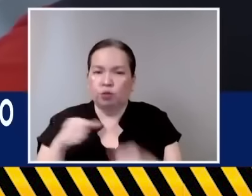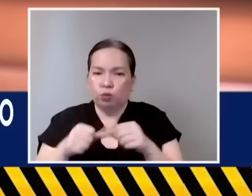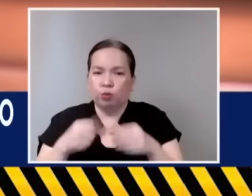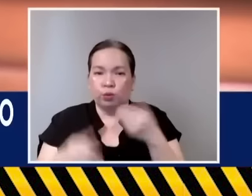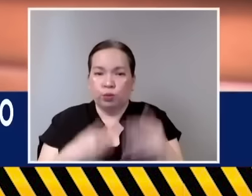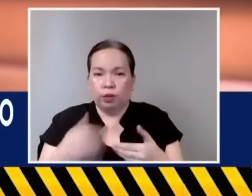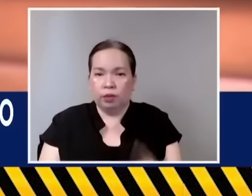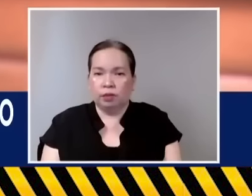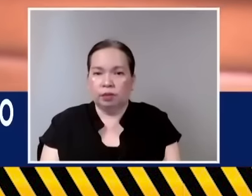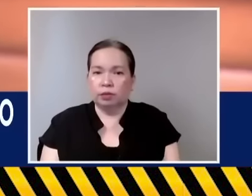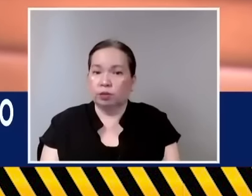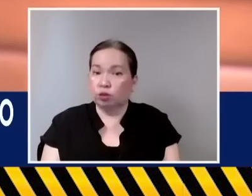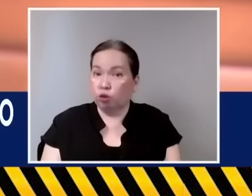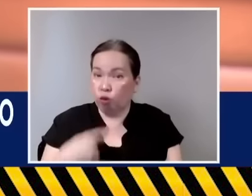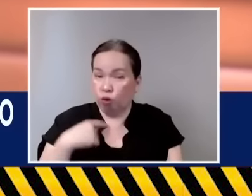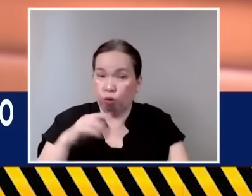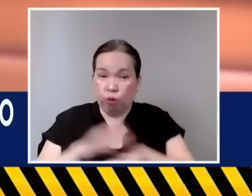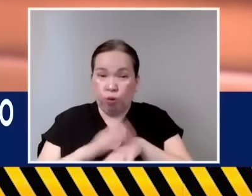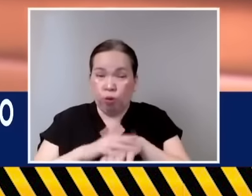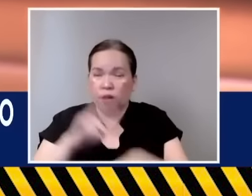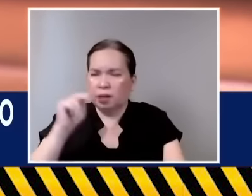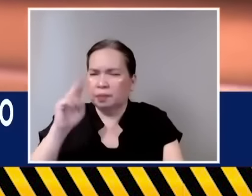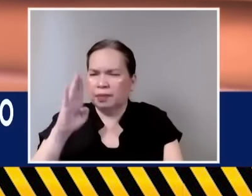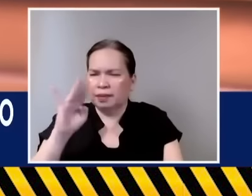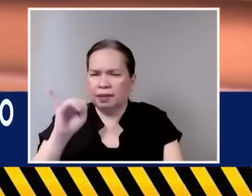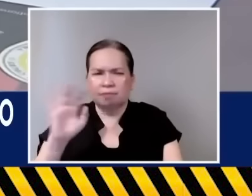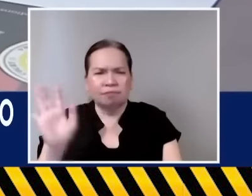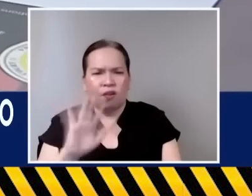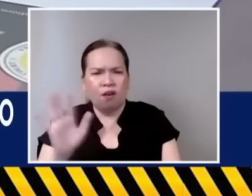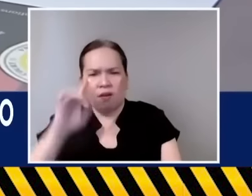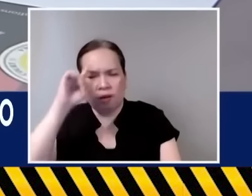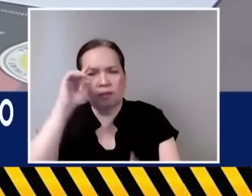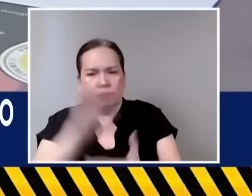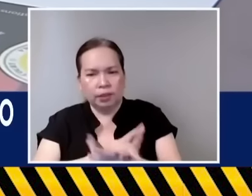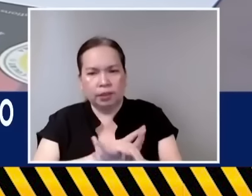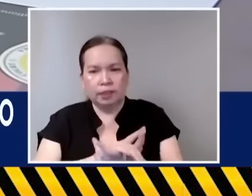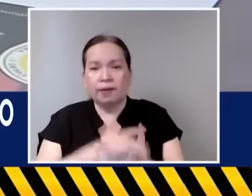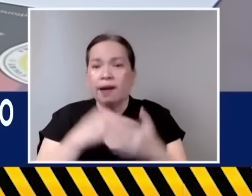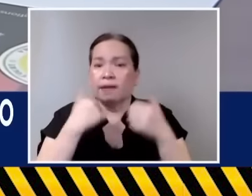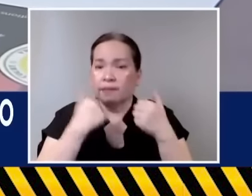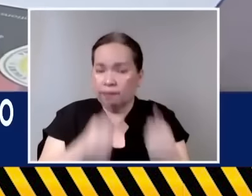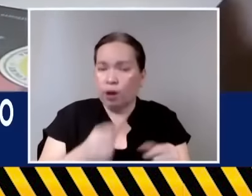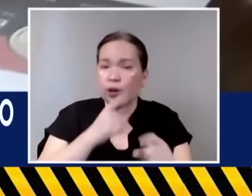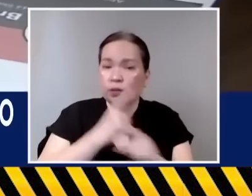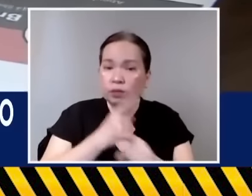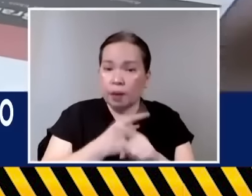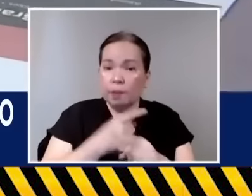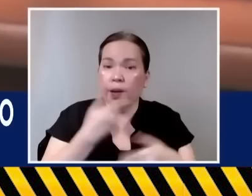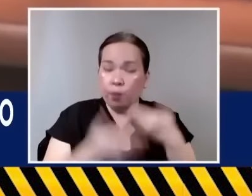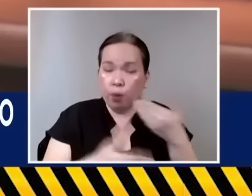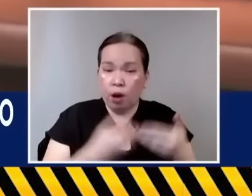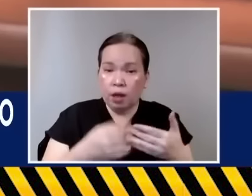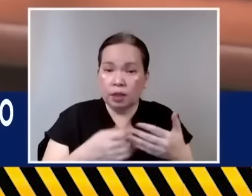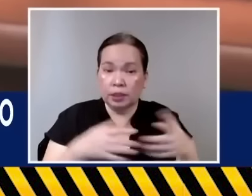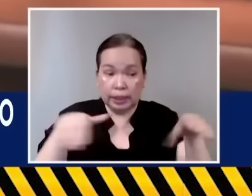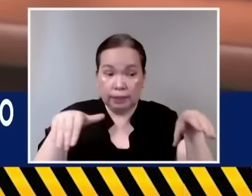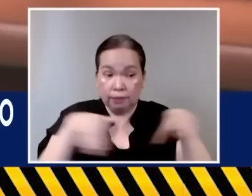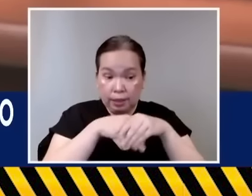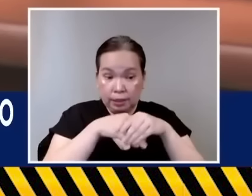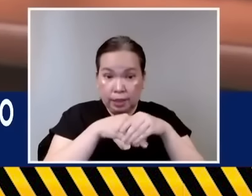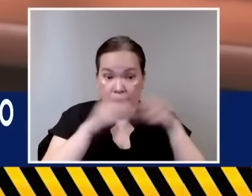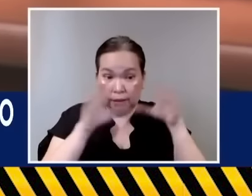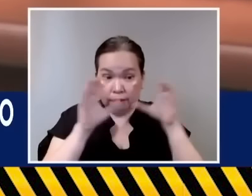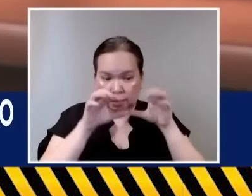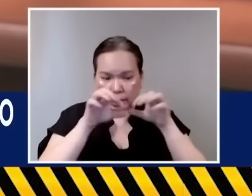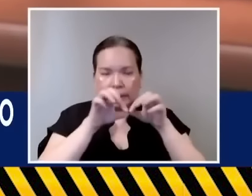sa publiko na huwag maniwala sa mga ganitong alok at dumaan sa tamang proseso sa pagpapaanal ng kasal. If you are